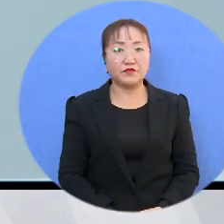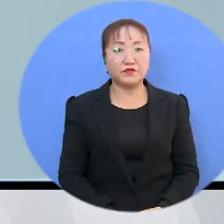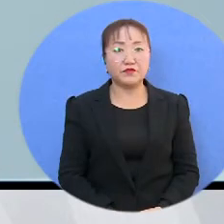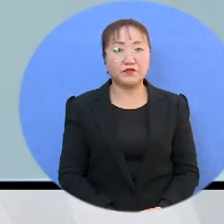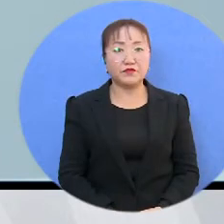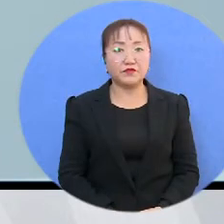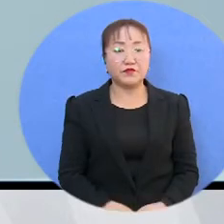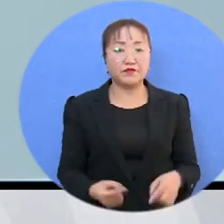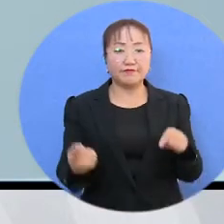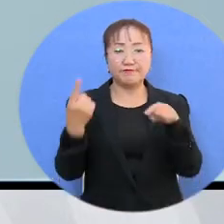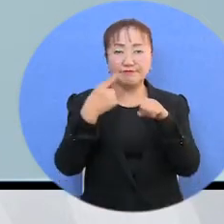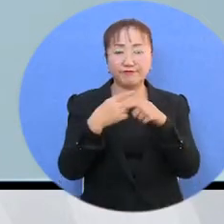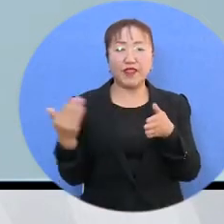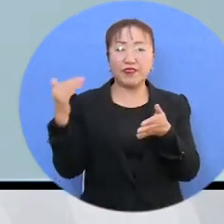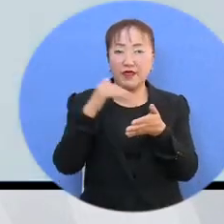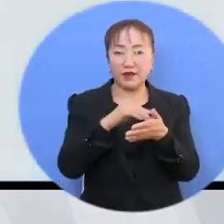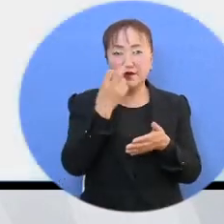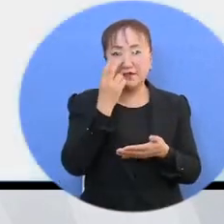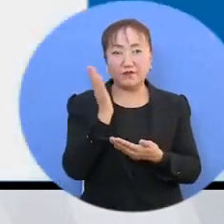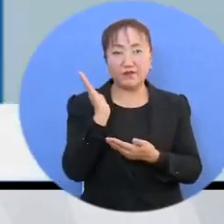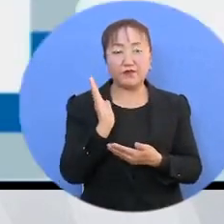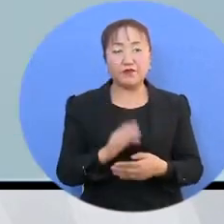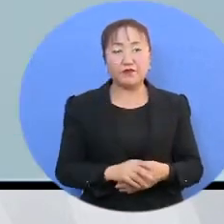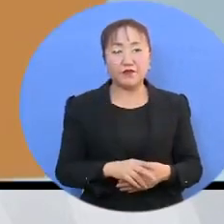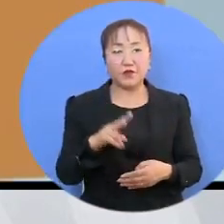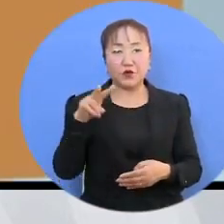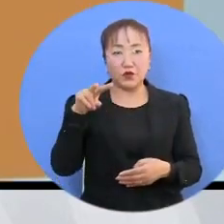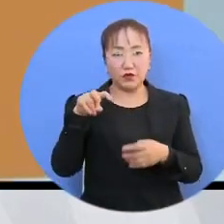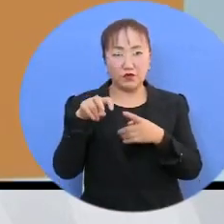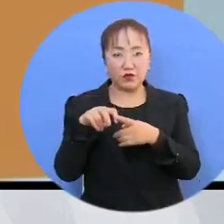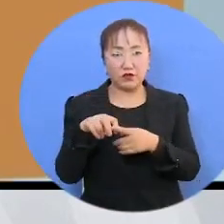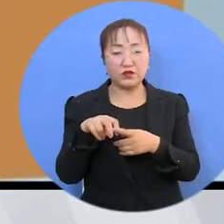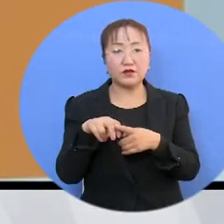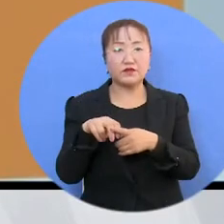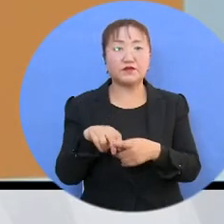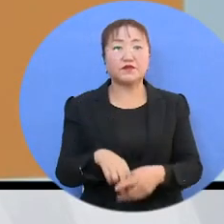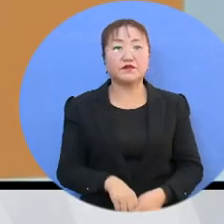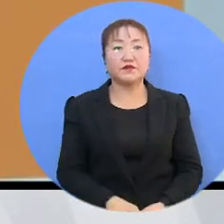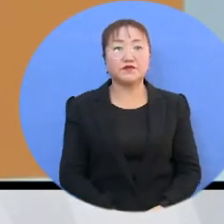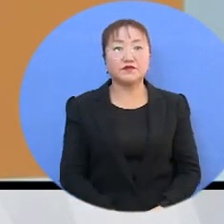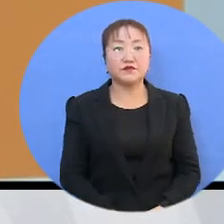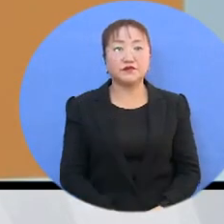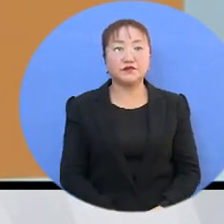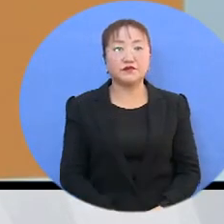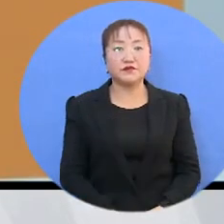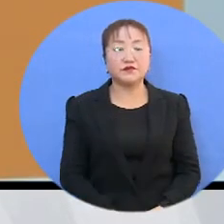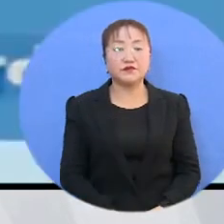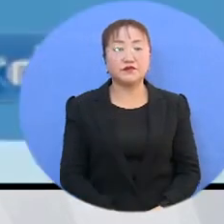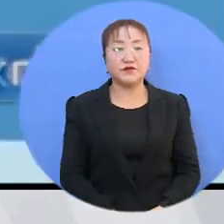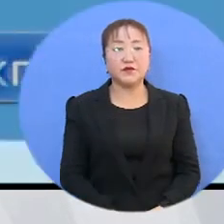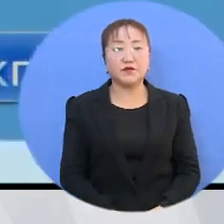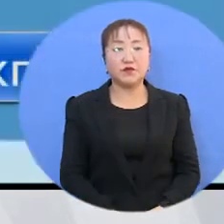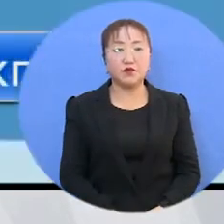За дахин нэг харцгаая. Өвдөгийг буулглаа. За урагшаа бүхий цух бол